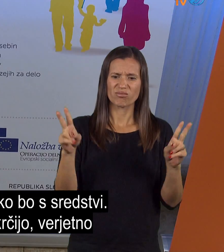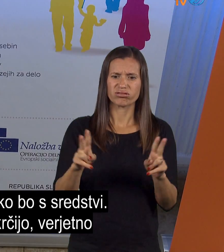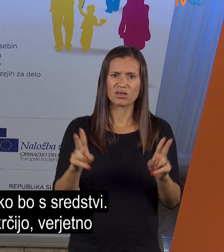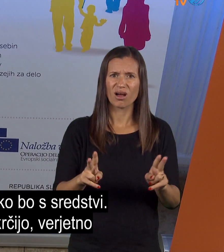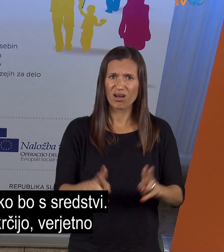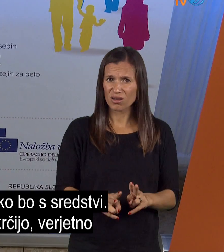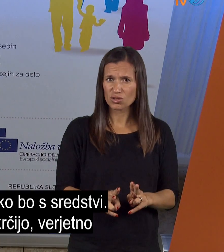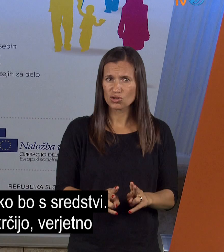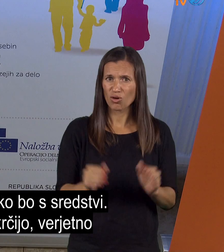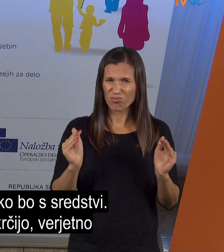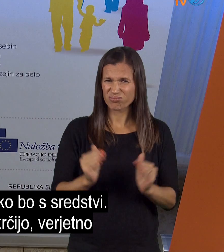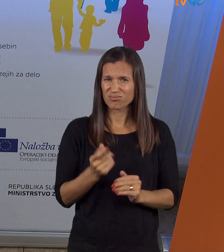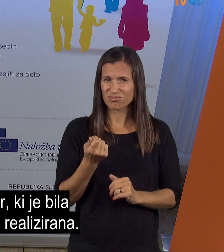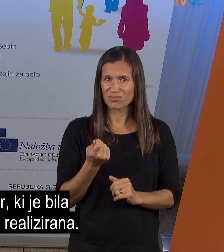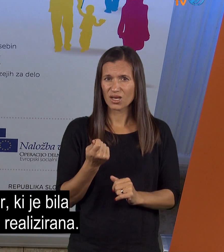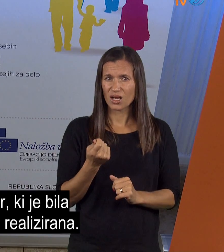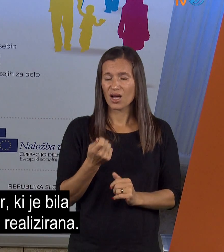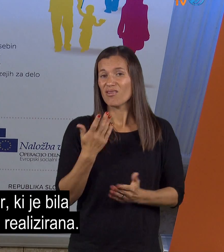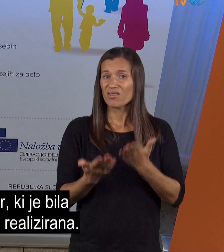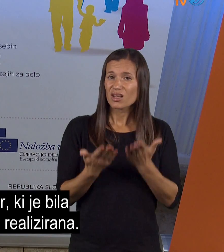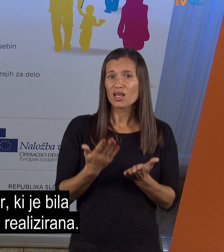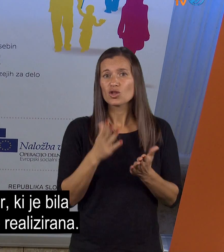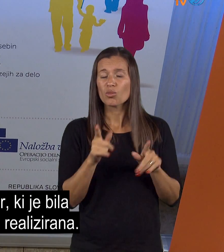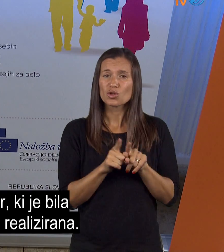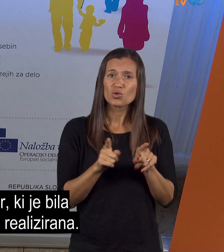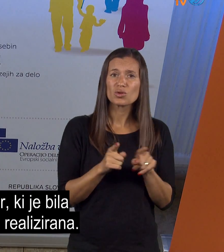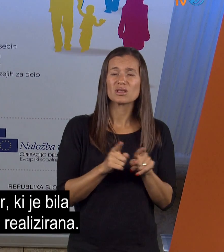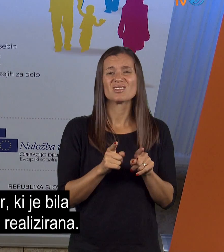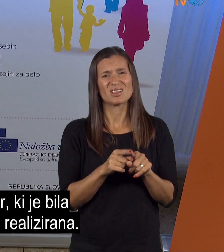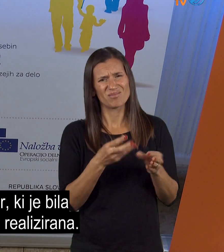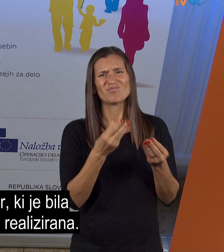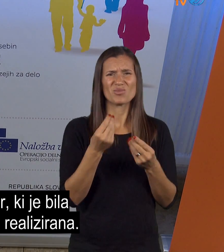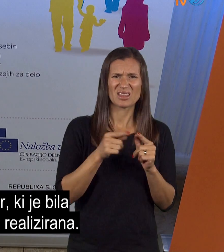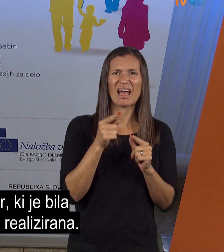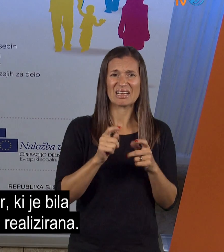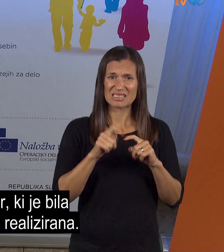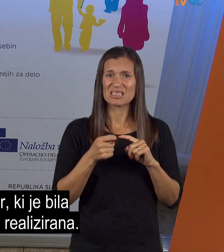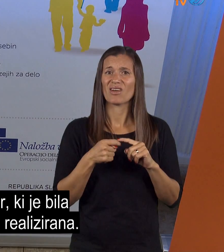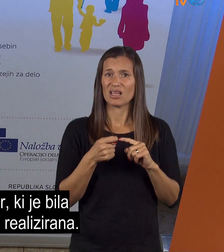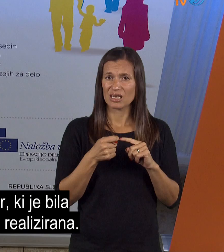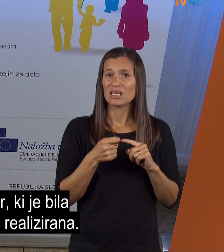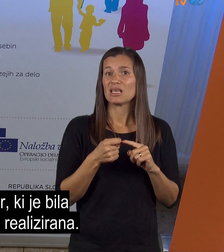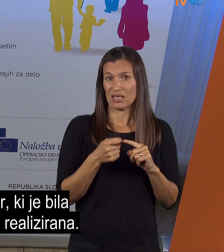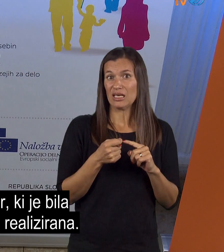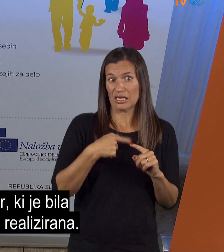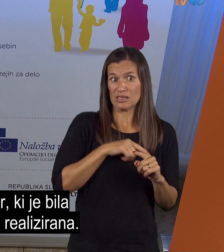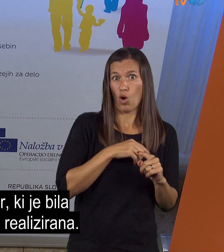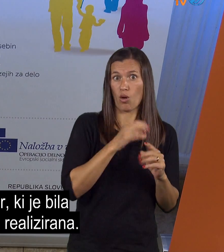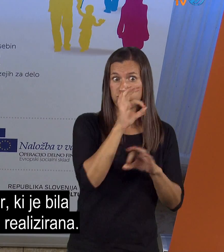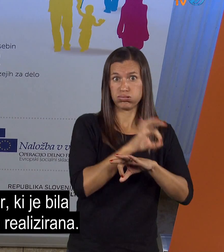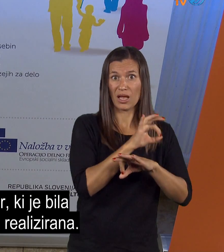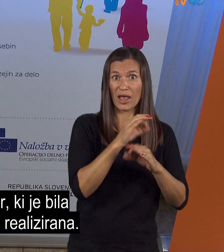in bo verjetno tudi marsikakšna taka stvar, ki je bila pač predvidena, ne